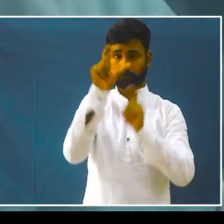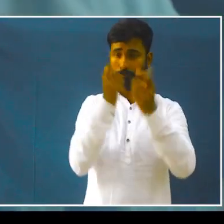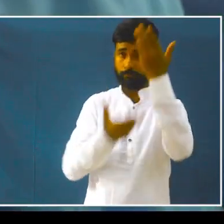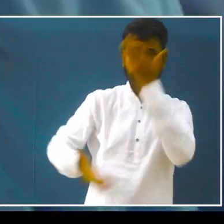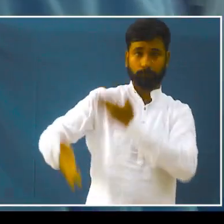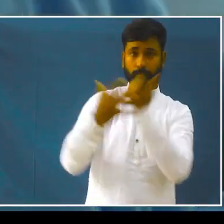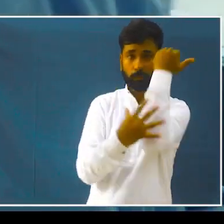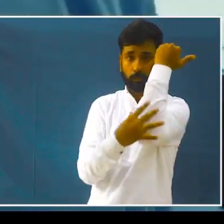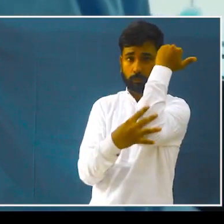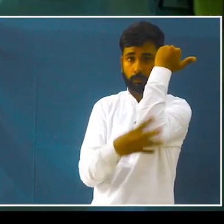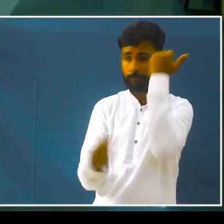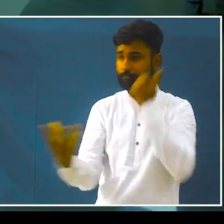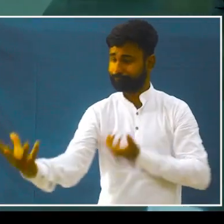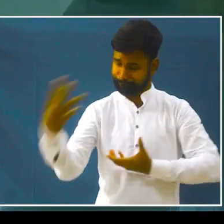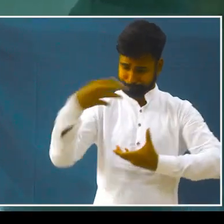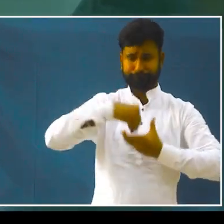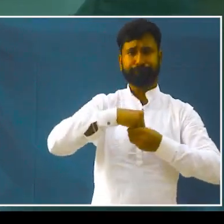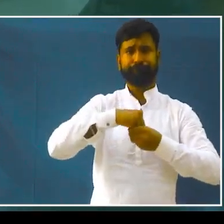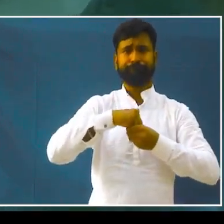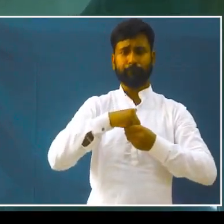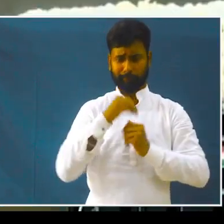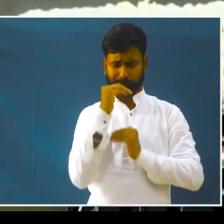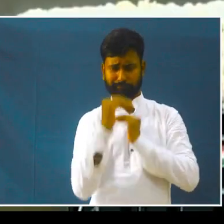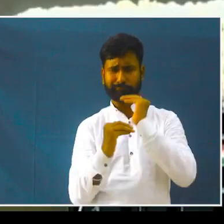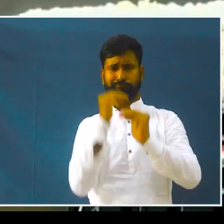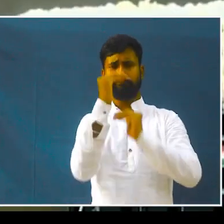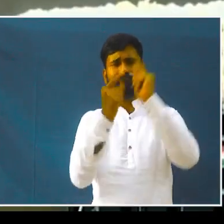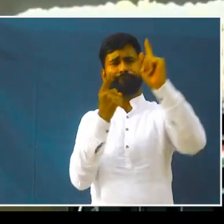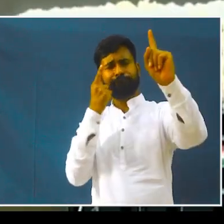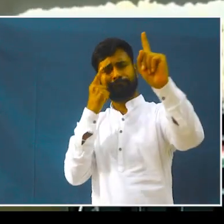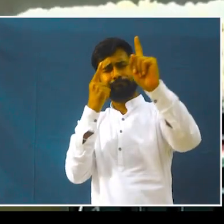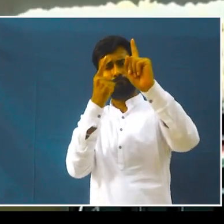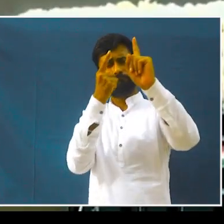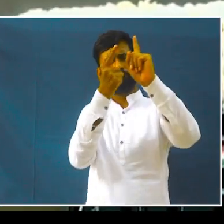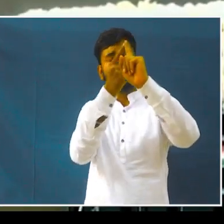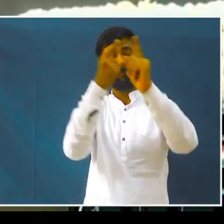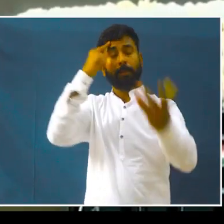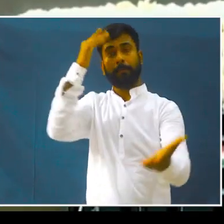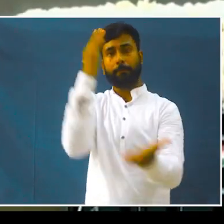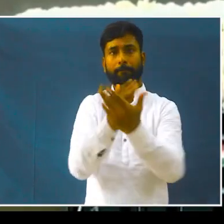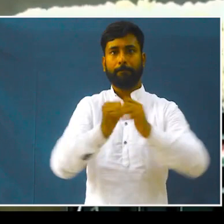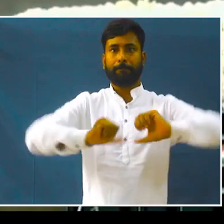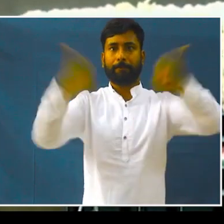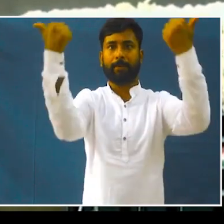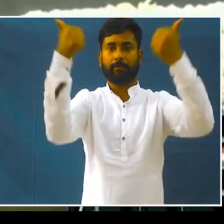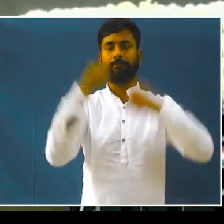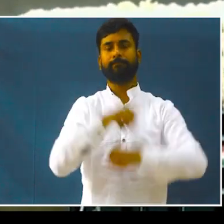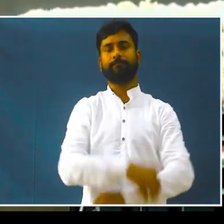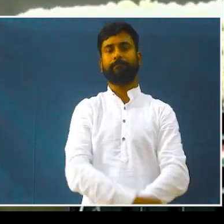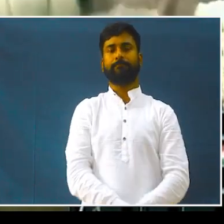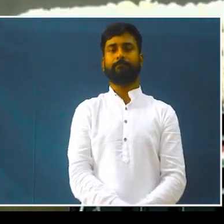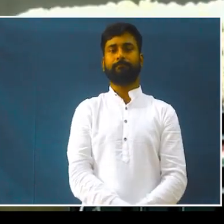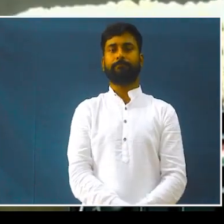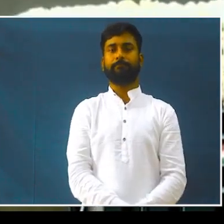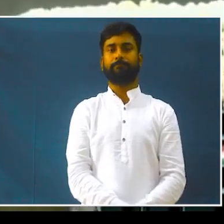व बेहतर इलाज की सुविधा मिल रही है। गरीबों की अमीरी के बलबूते ये टीम इंडिया